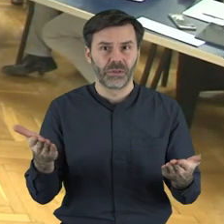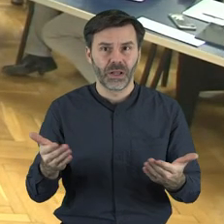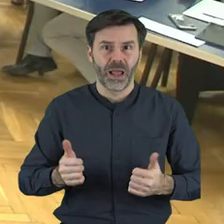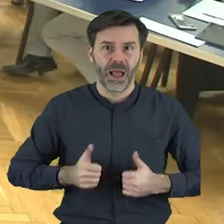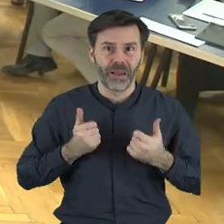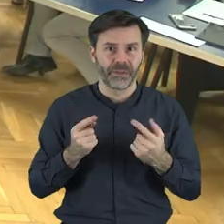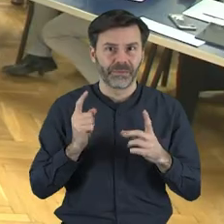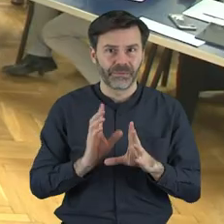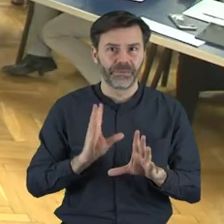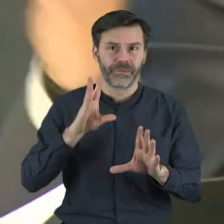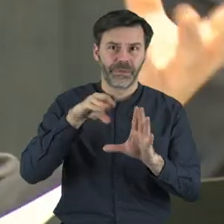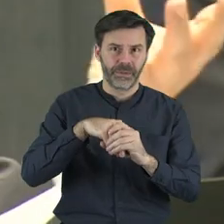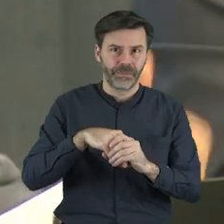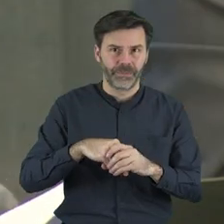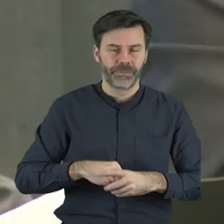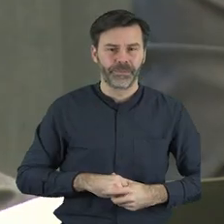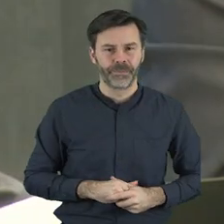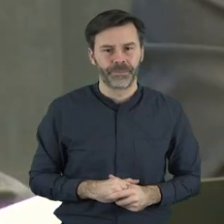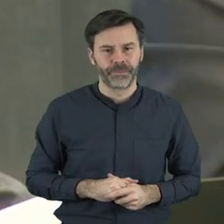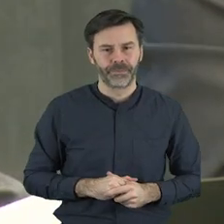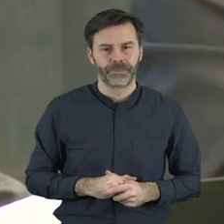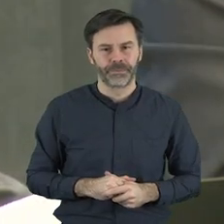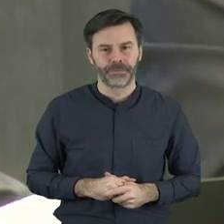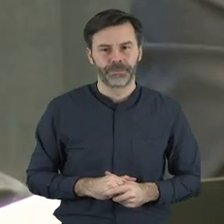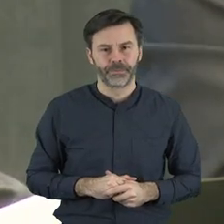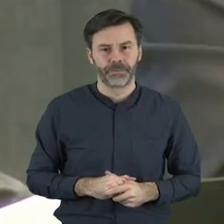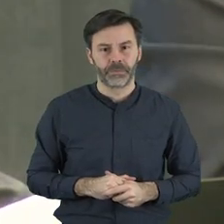Wy chcecie tylko od nas, natomiast sami z siebie nie.